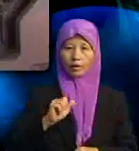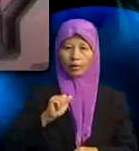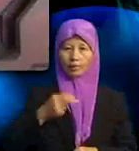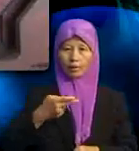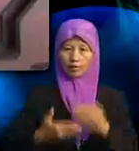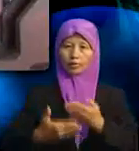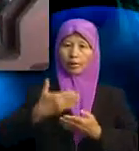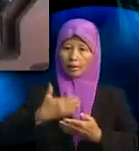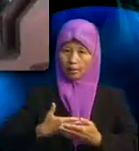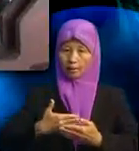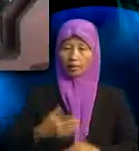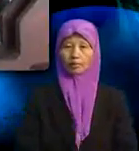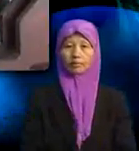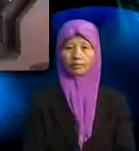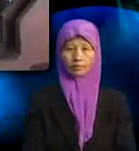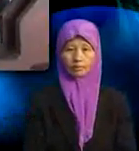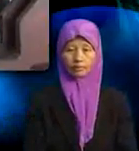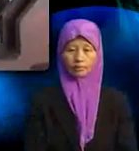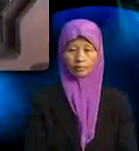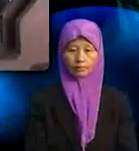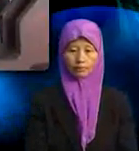di sebaliknya.